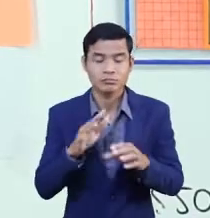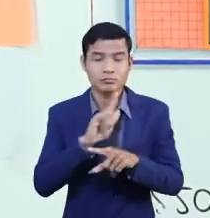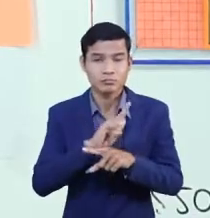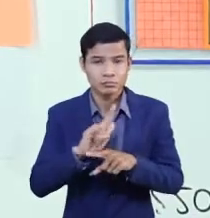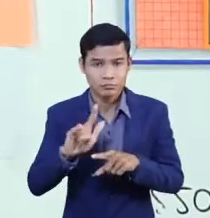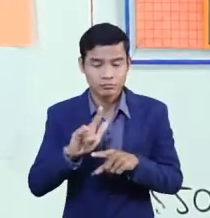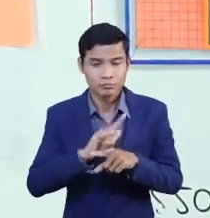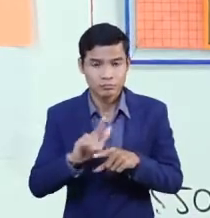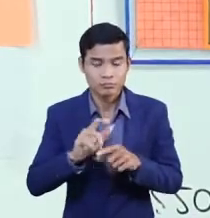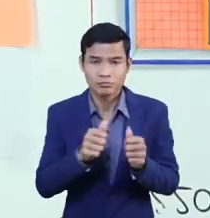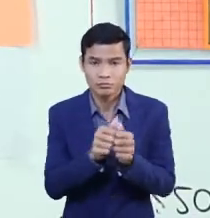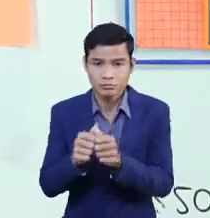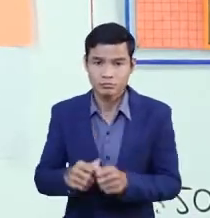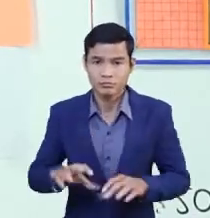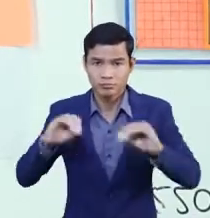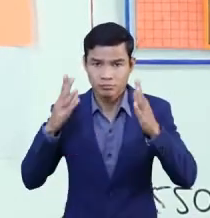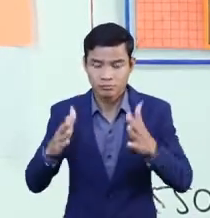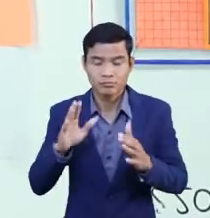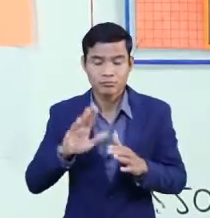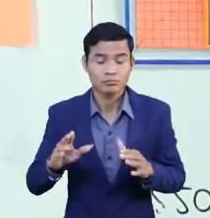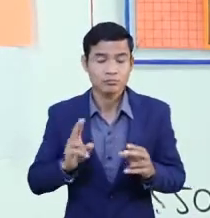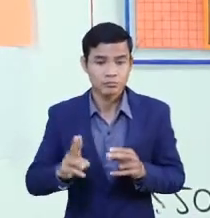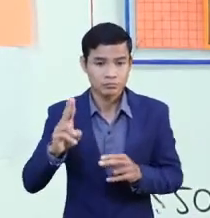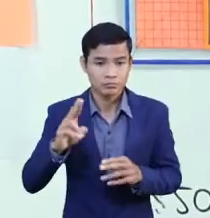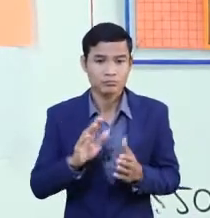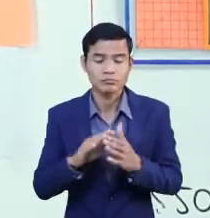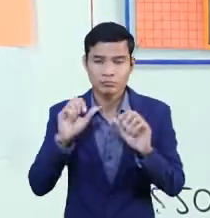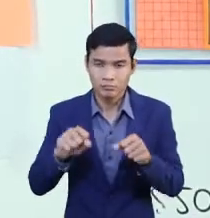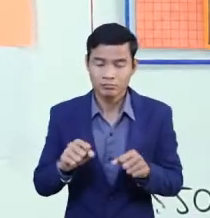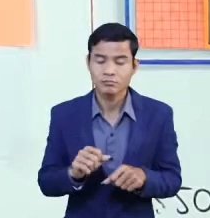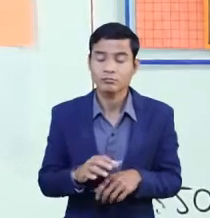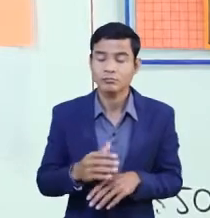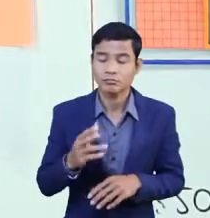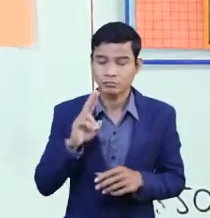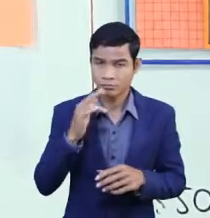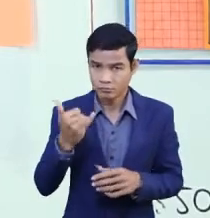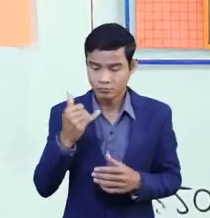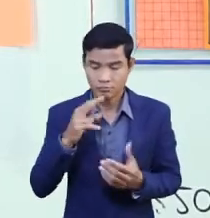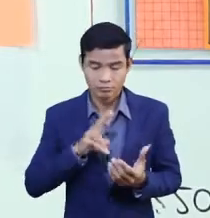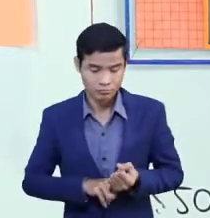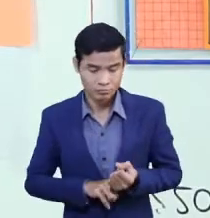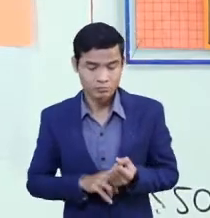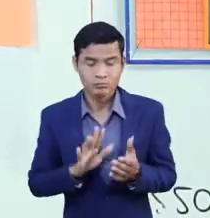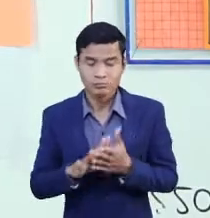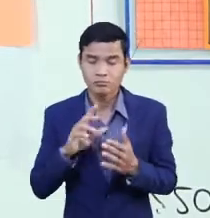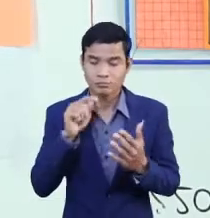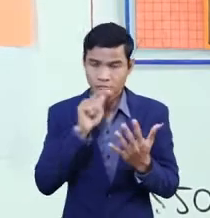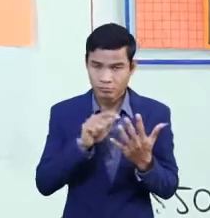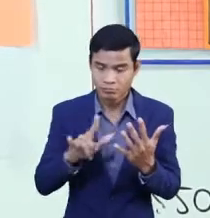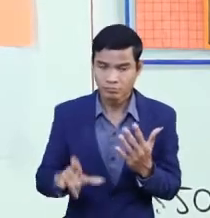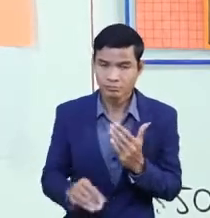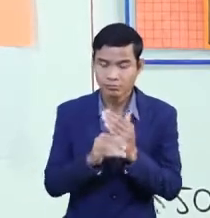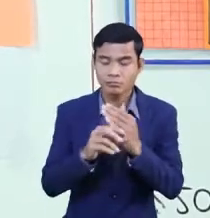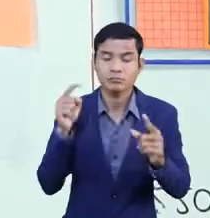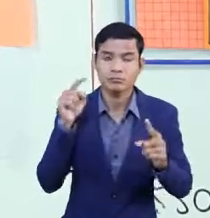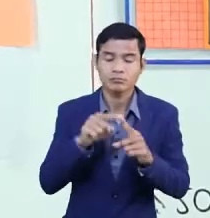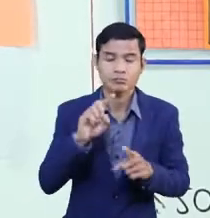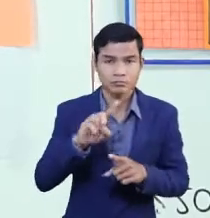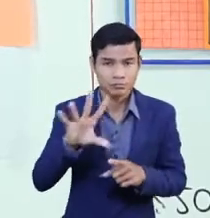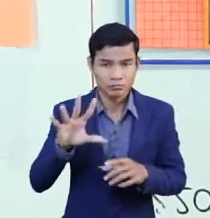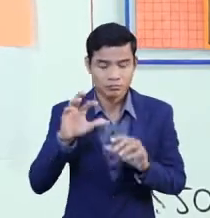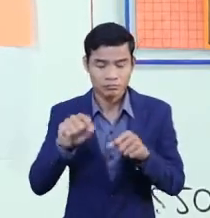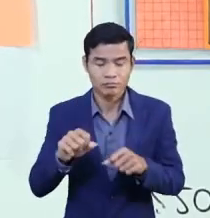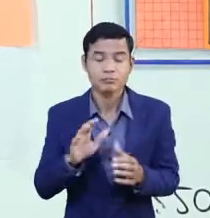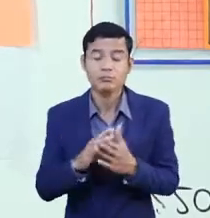ណវិធីដកជាមួយអ្នកគ្រូដោយរហ័សជាមួយអ្នកគ្រូណាចាគឺមាន6ក្នុង7រួចកូនរាប់បន្ថែមរហូតដល់15ពេលនោះយើងនឹ